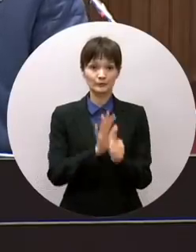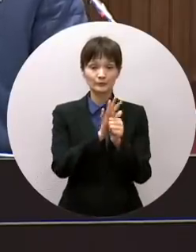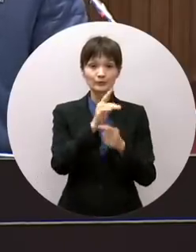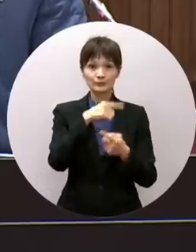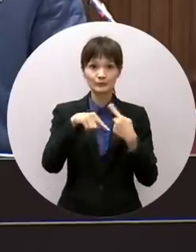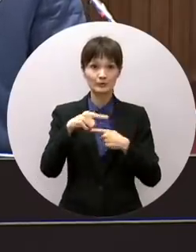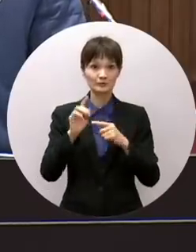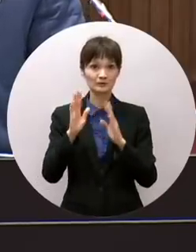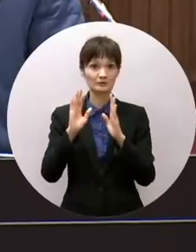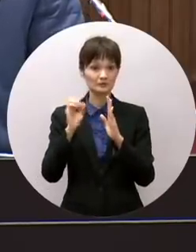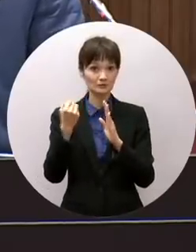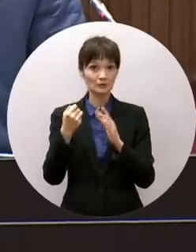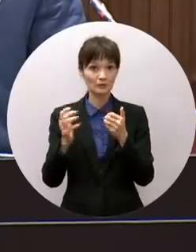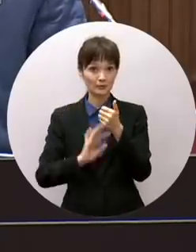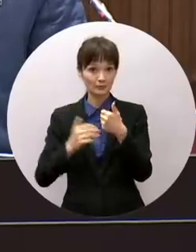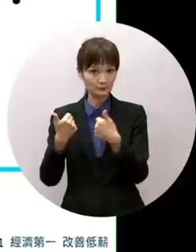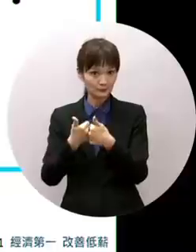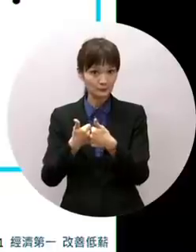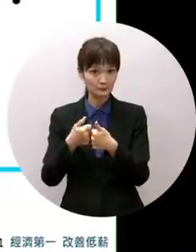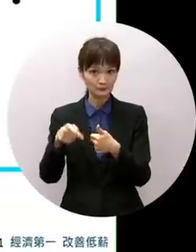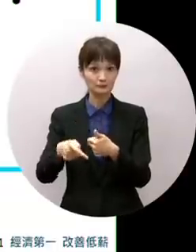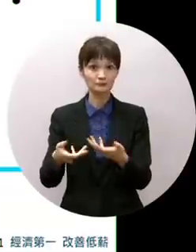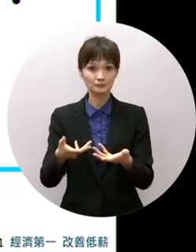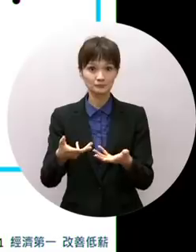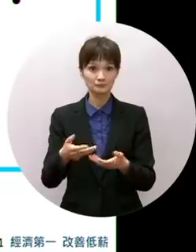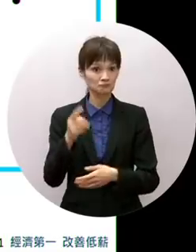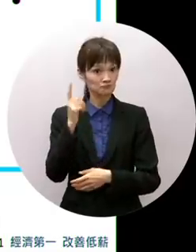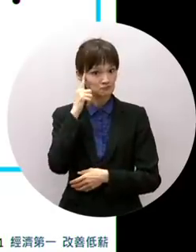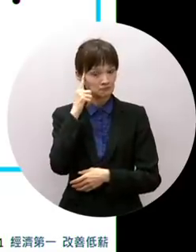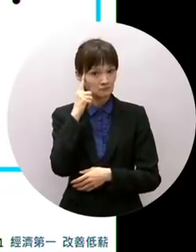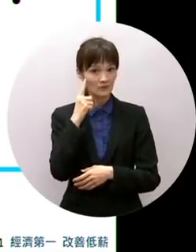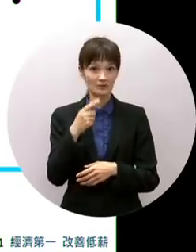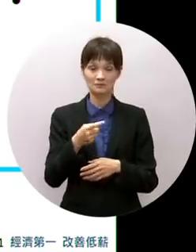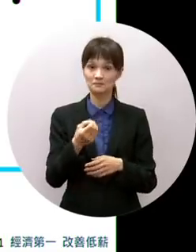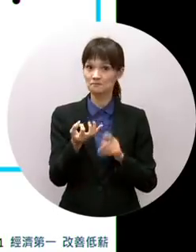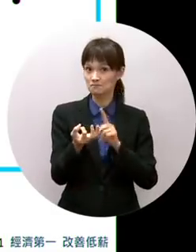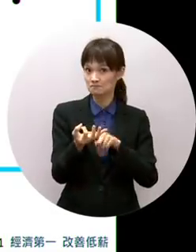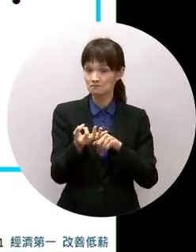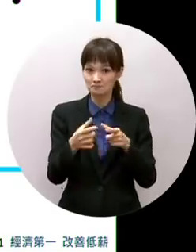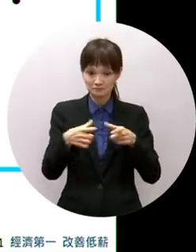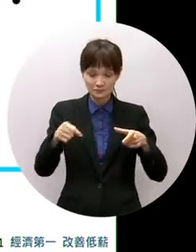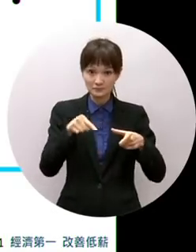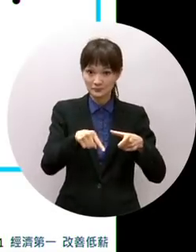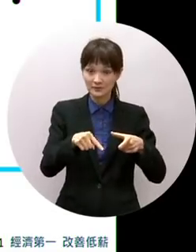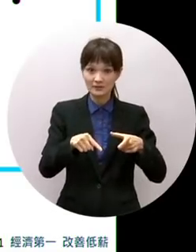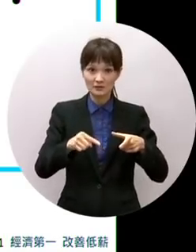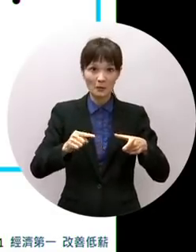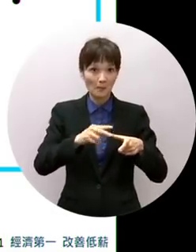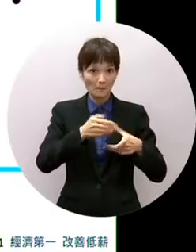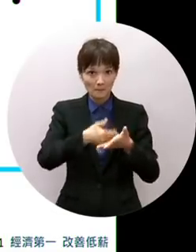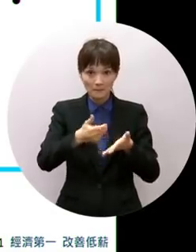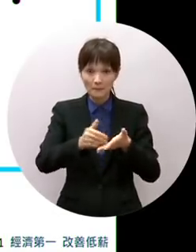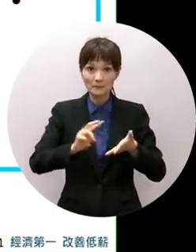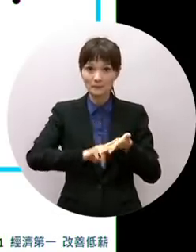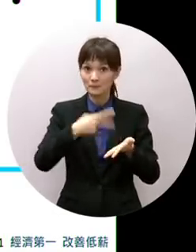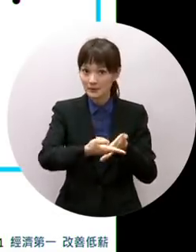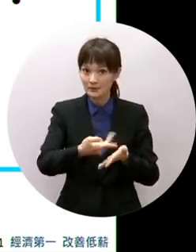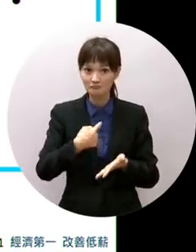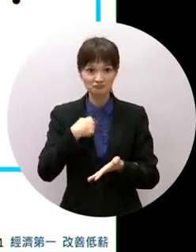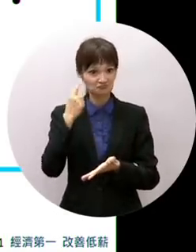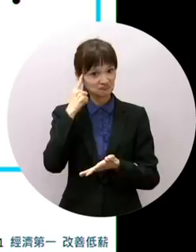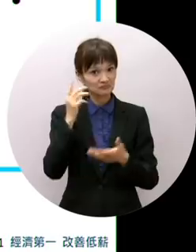处长会为了推动转型正义，要推动新台币的改版，依照彭总统的看法要花费